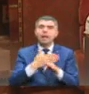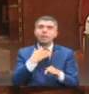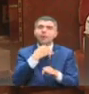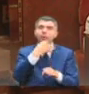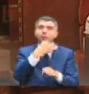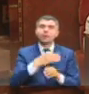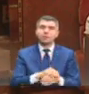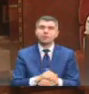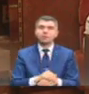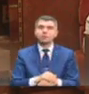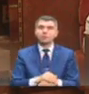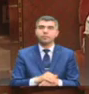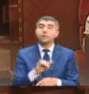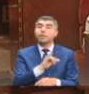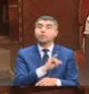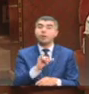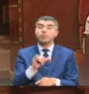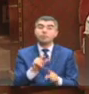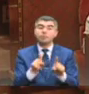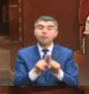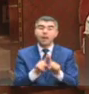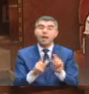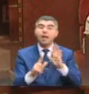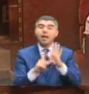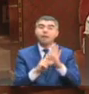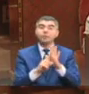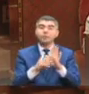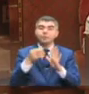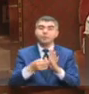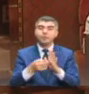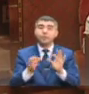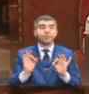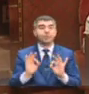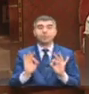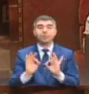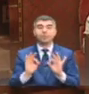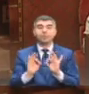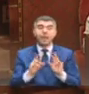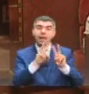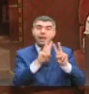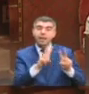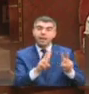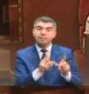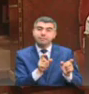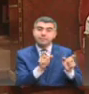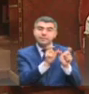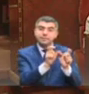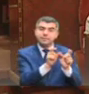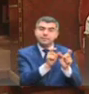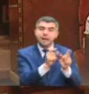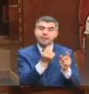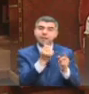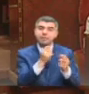ليس هناك أساس قانوني يسمح للوزارة بمراقبة الأسعار، وفي هذه